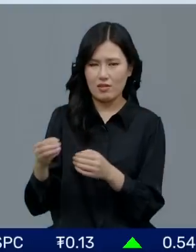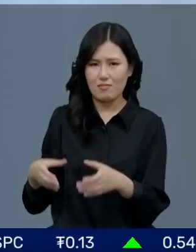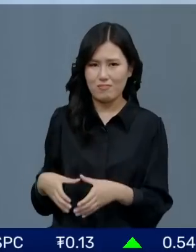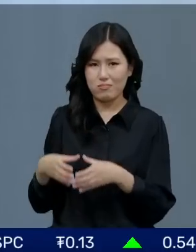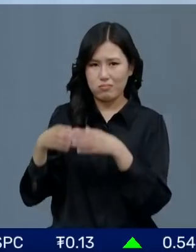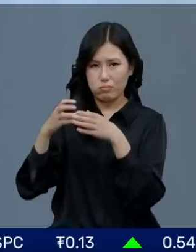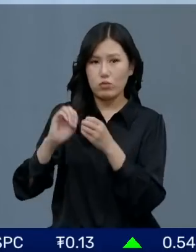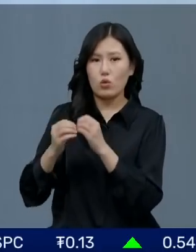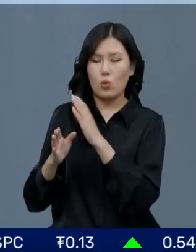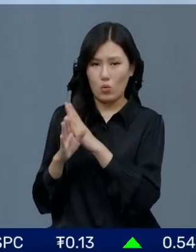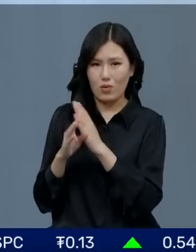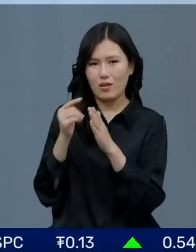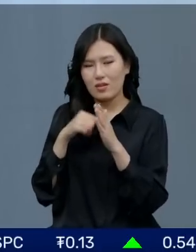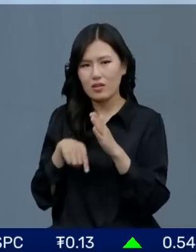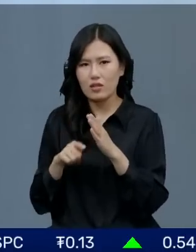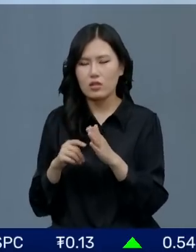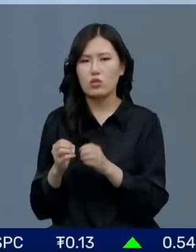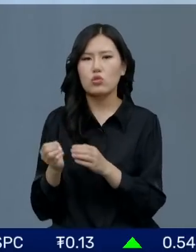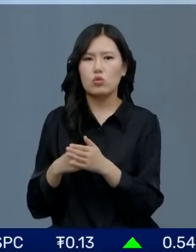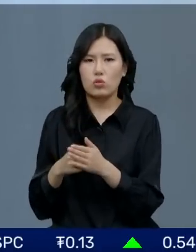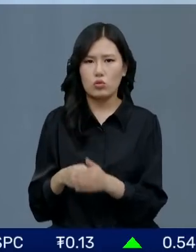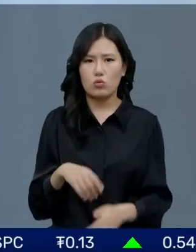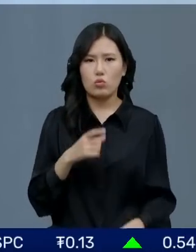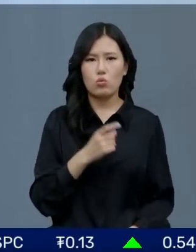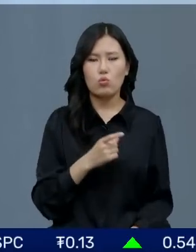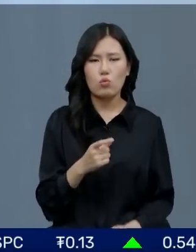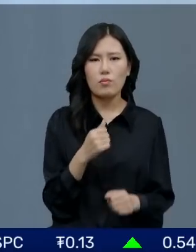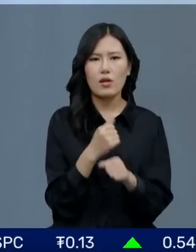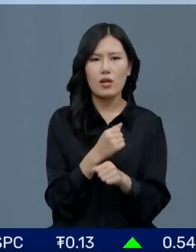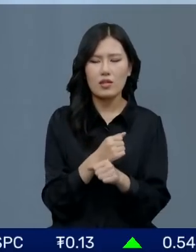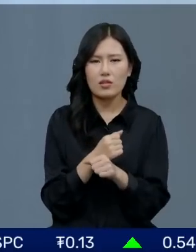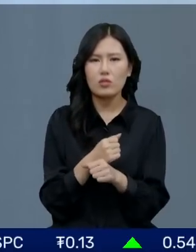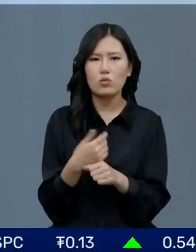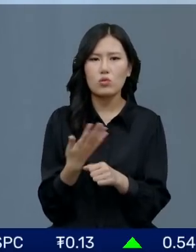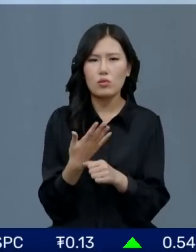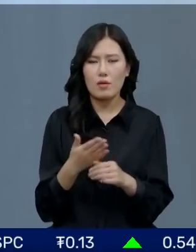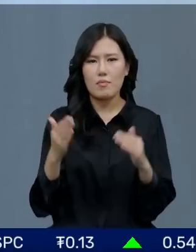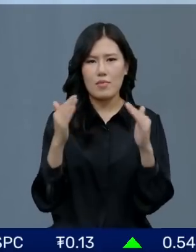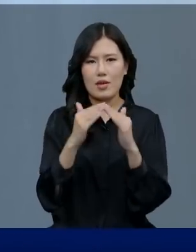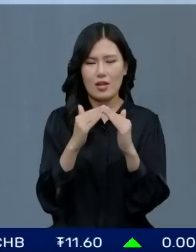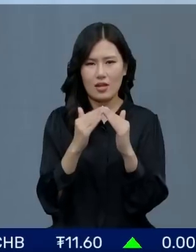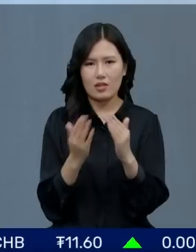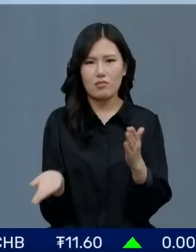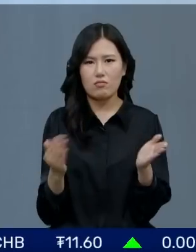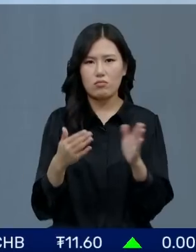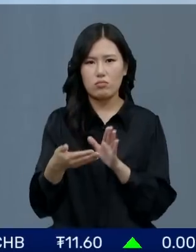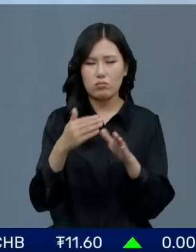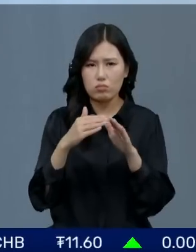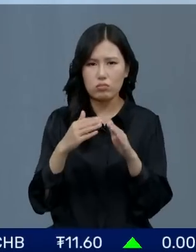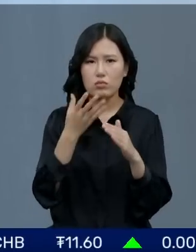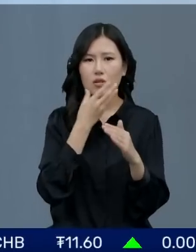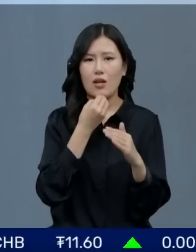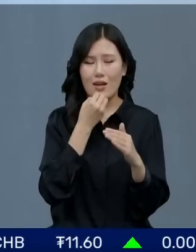ирнэ. Тэр босруулах үйлдвэр бий болов. Хүн ажилладаг тэр нөгөө нэг босруулах сэндвич байшингаа бий болов. Тэгвэл тэр хүн чинь жигд